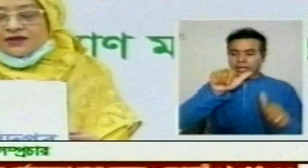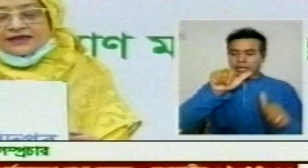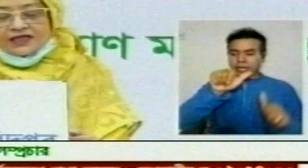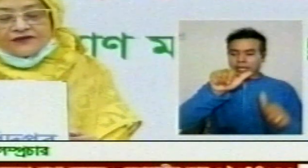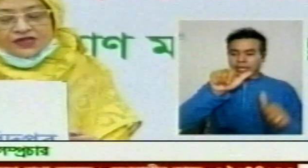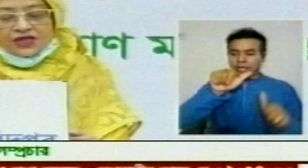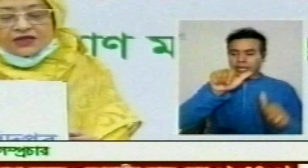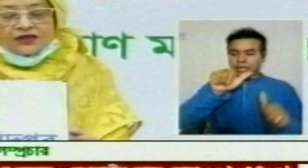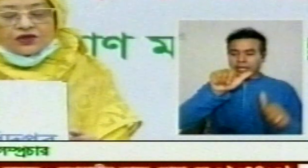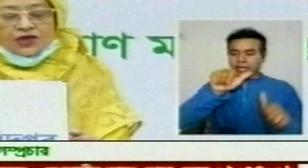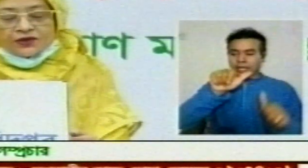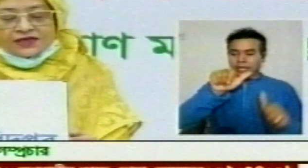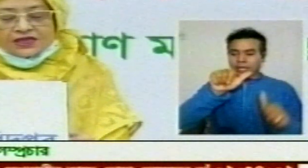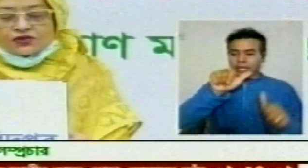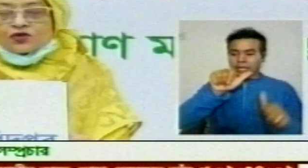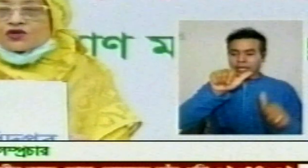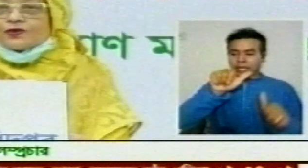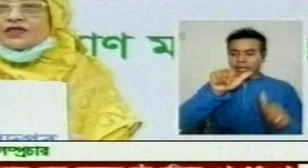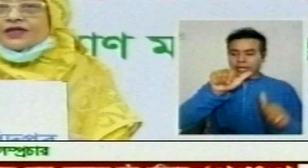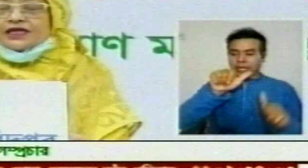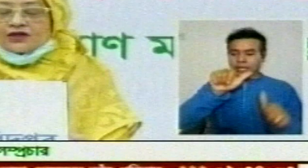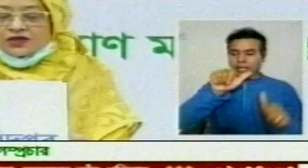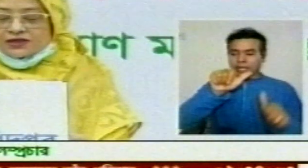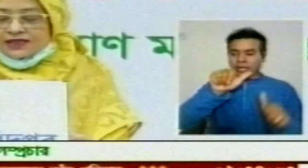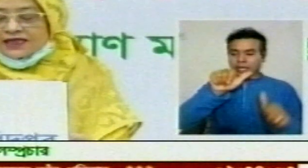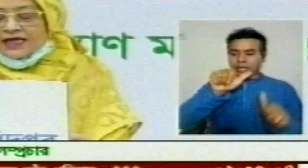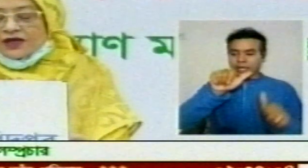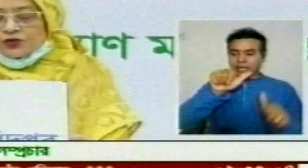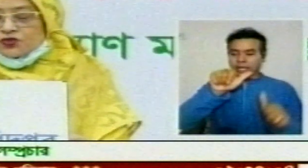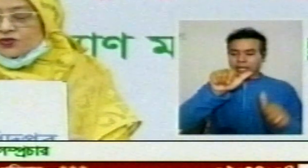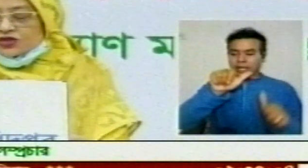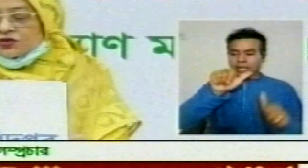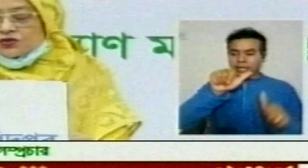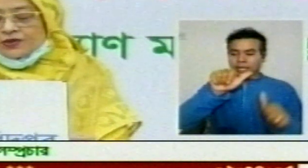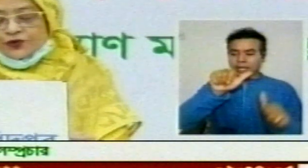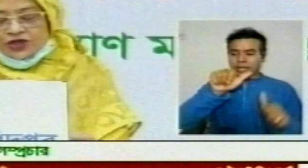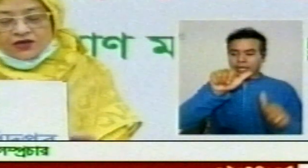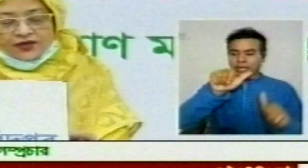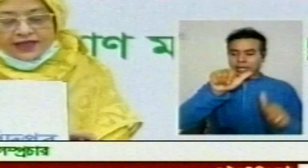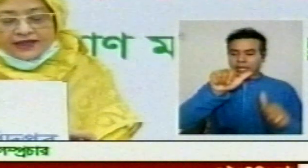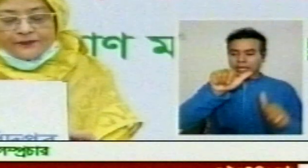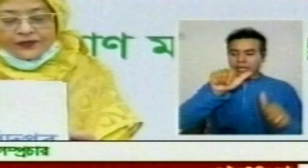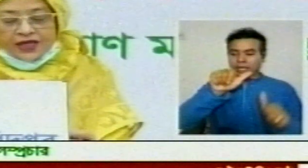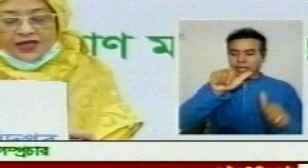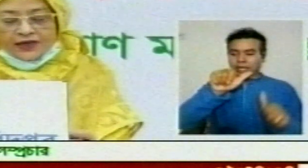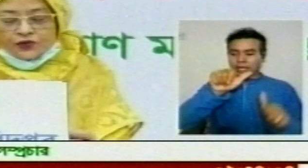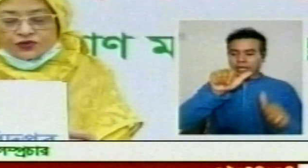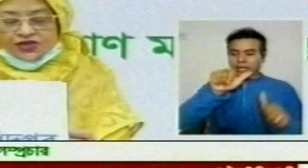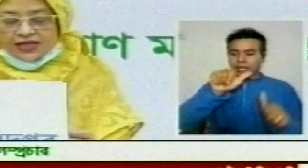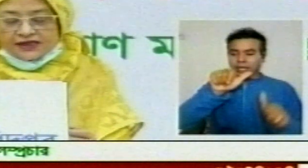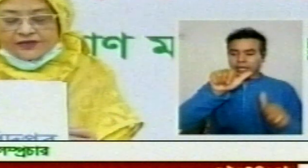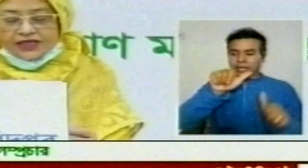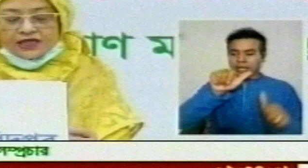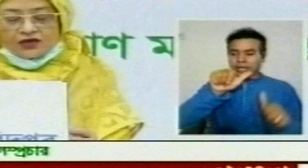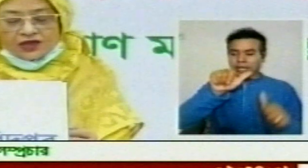কারণে ডিসইনফেকশনের দরকার হয়েছে, সেই জন্য কক্সবাজার মেডিকেল কলেজ থেকে কোনো নমুনা সংগ্রহ বা পরীক্ষা হয় নাই এবং